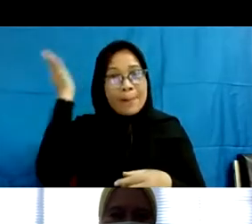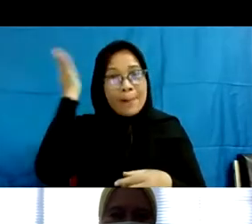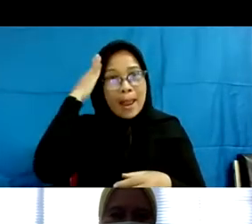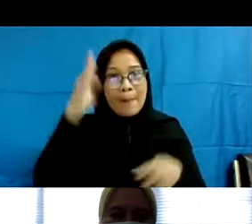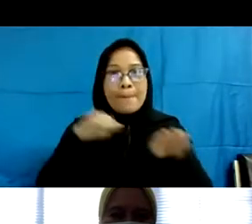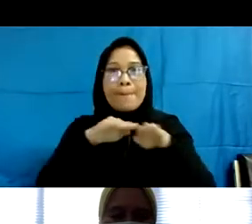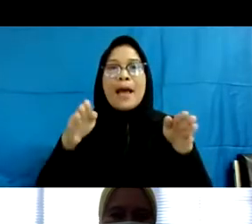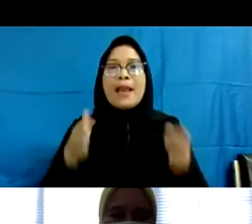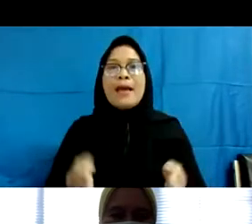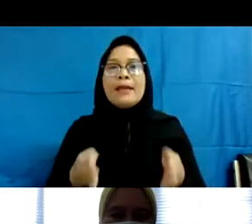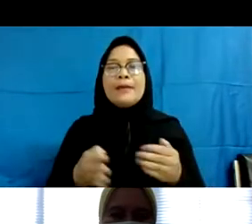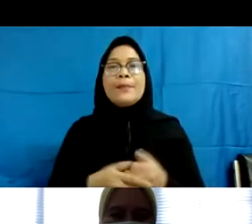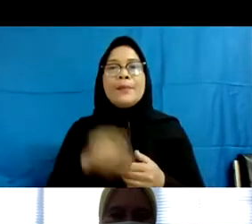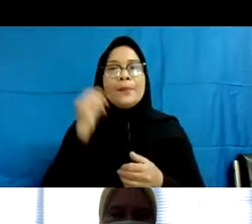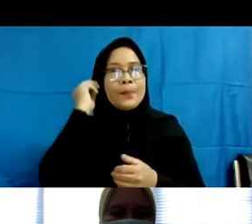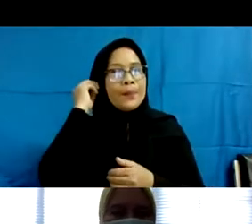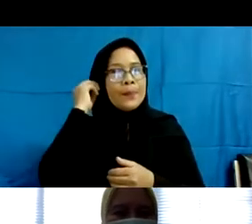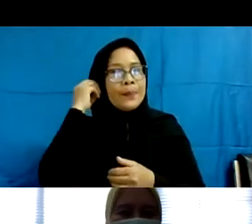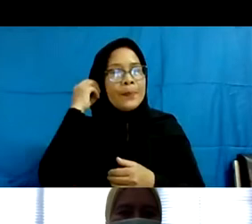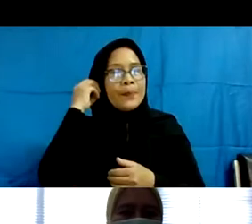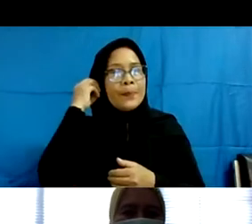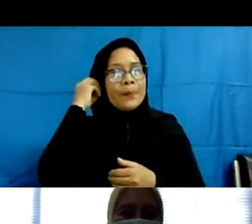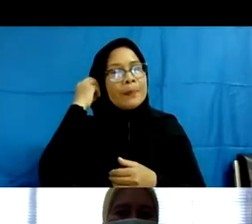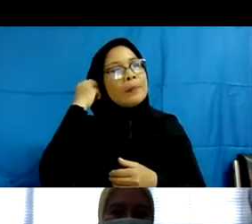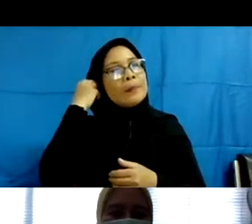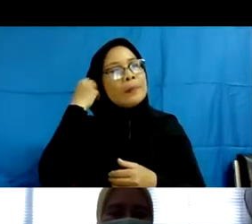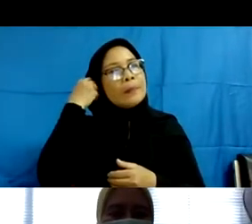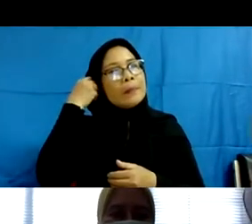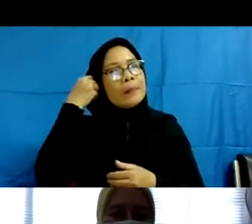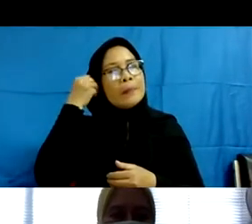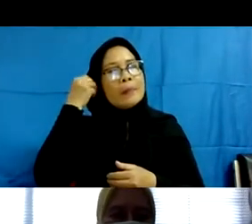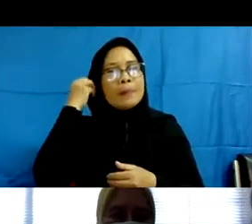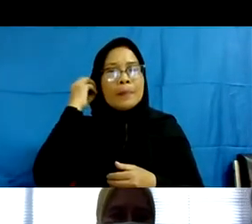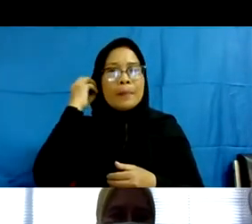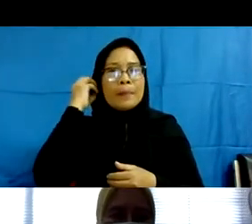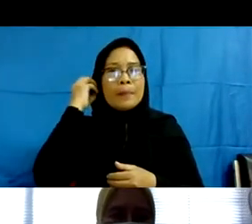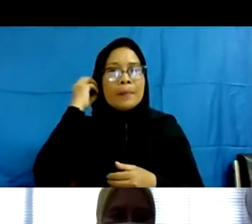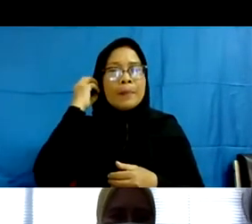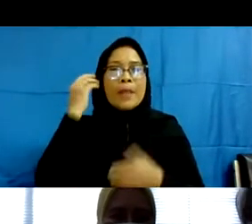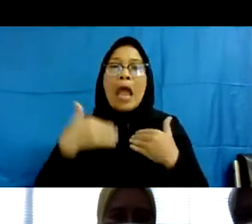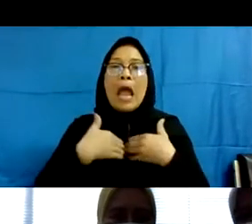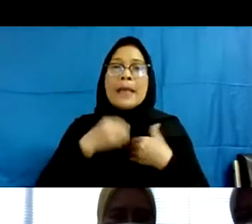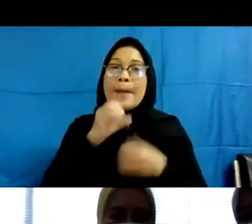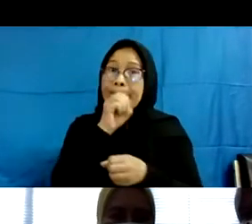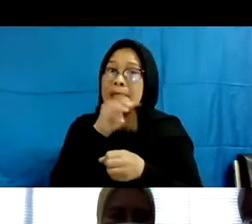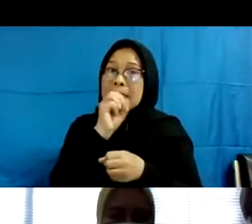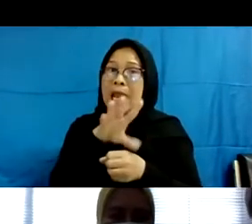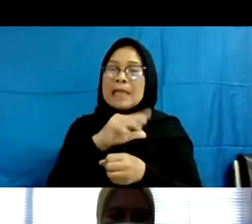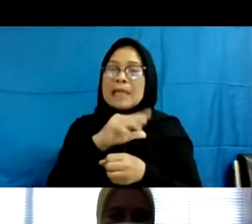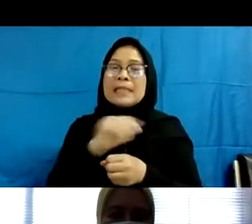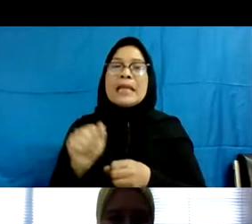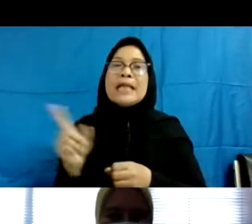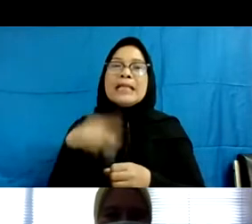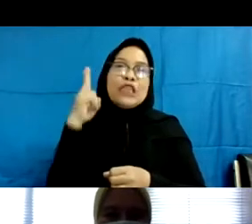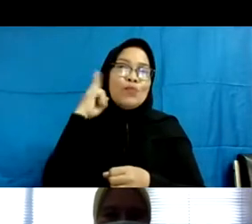Satu poin dari Bu Eva adalah selain juga merangkum keseluruhan dan juga